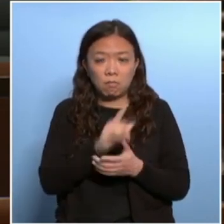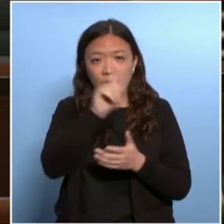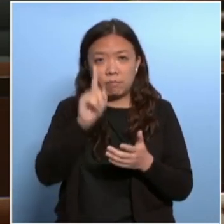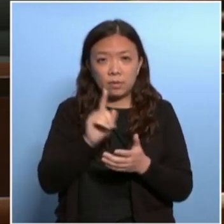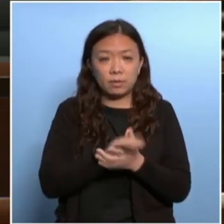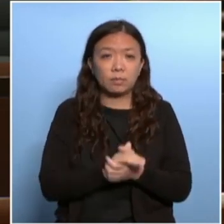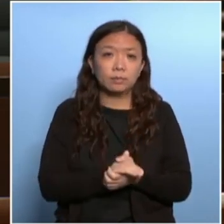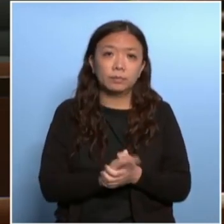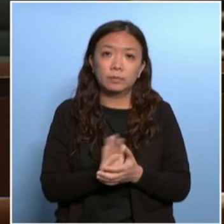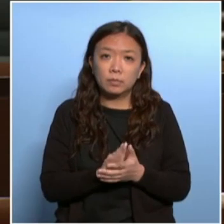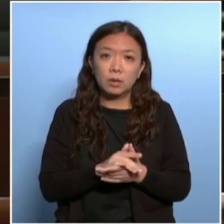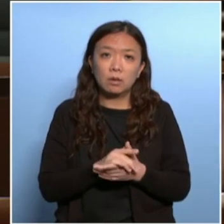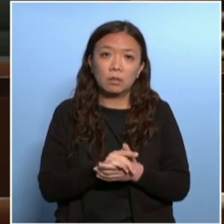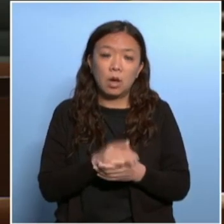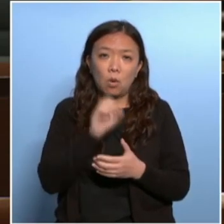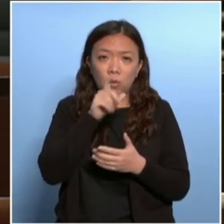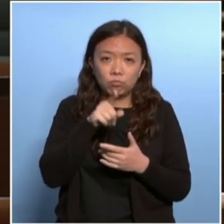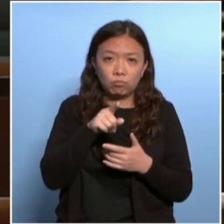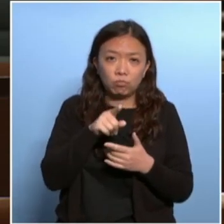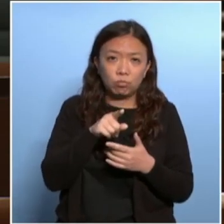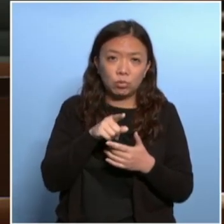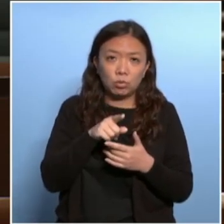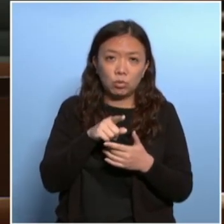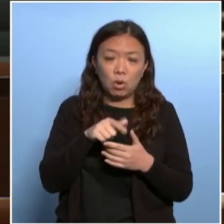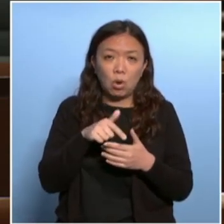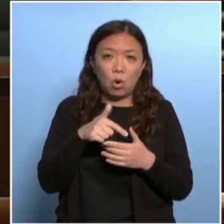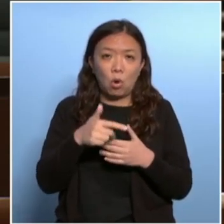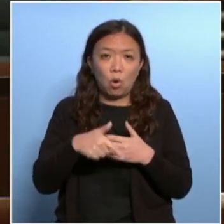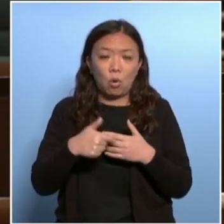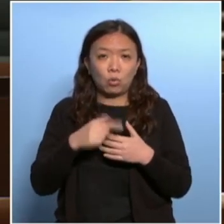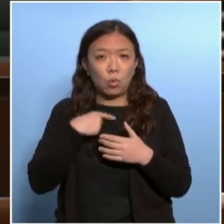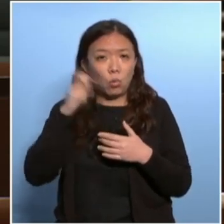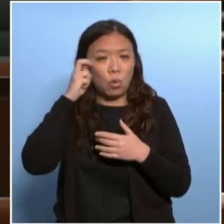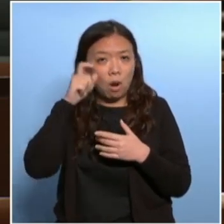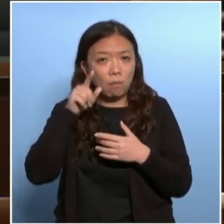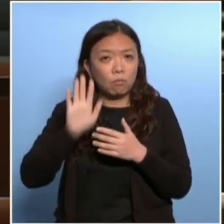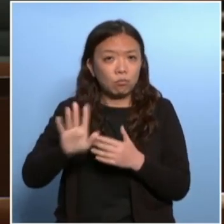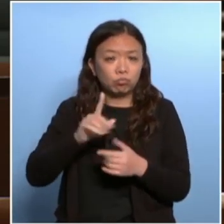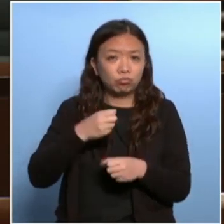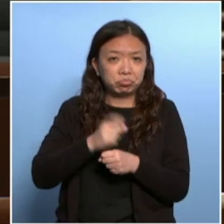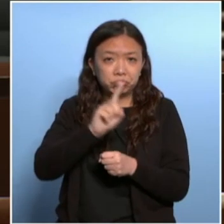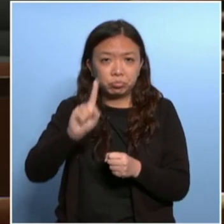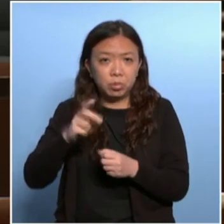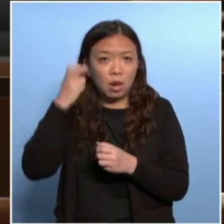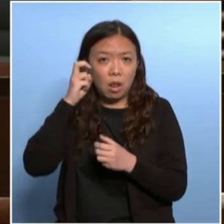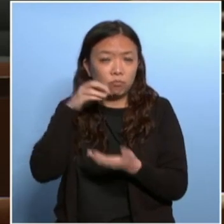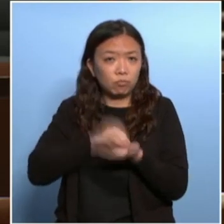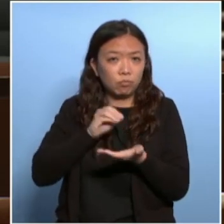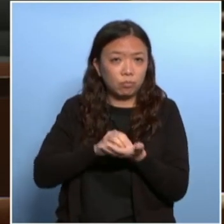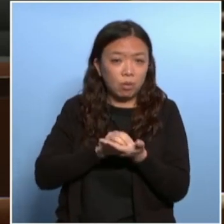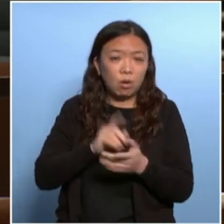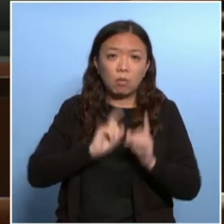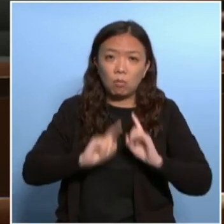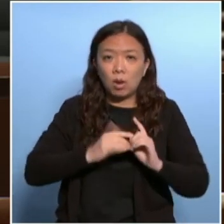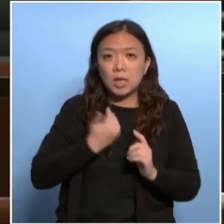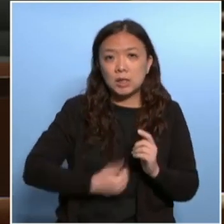的位置，他會決定他的想法。無論你多善意 的提點，